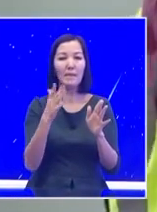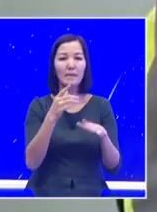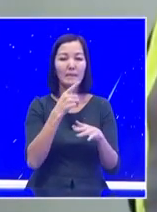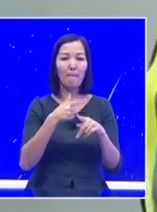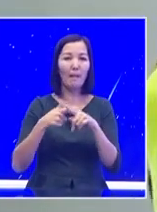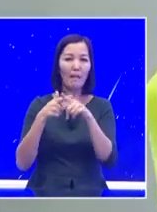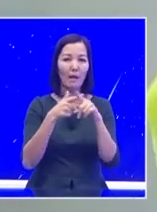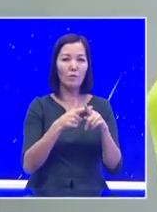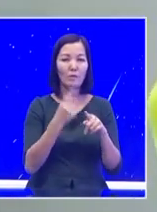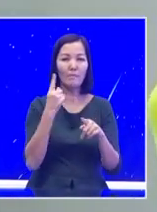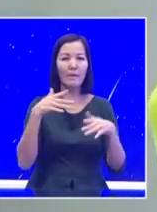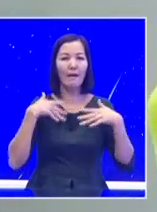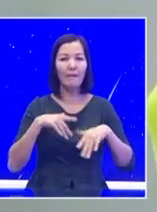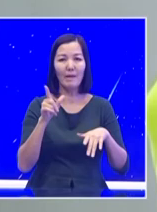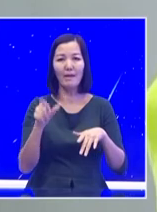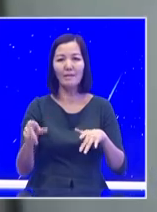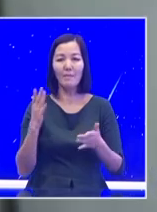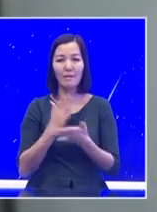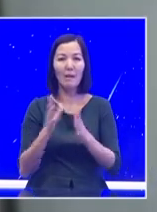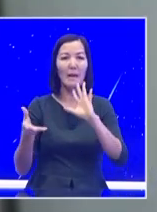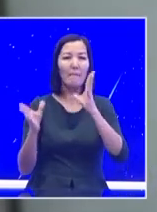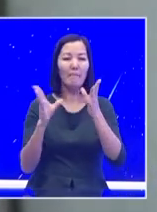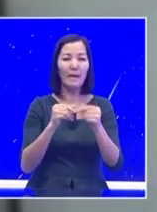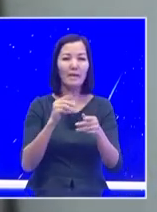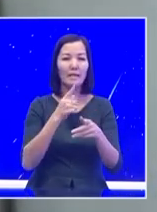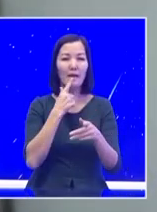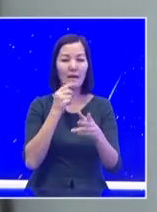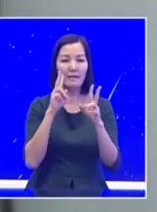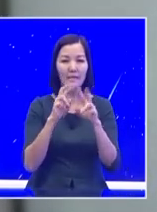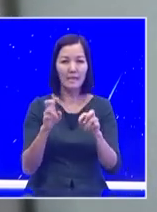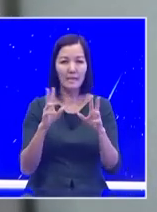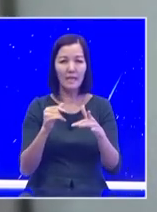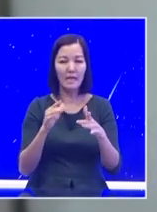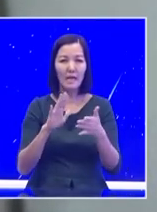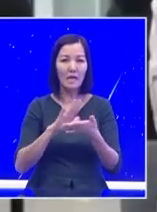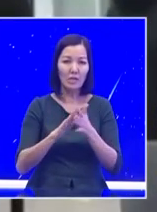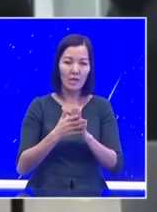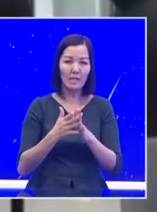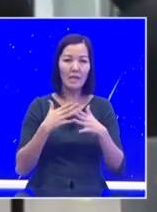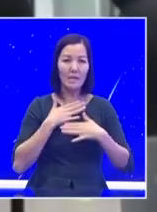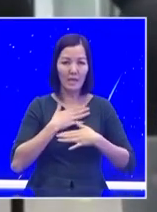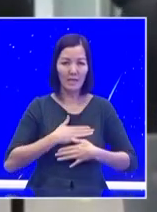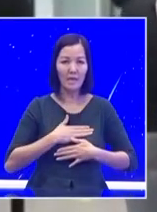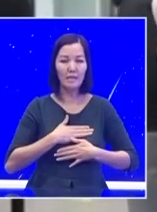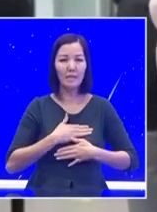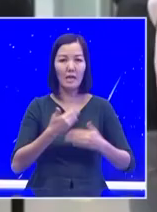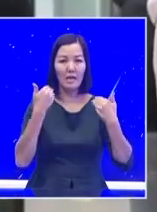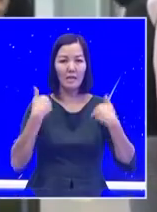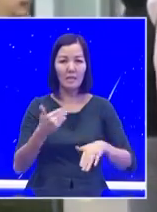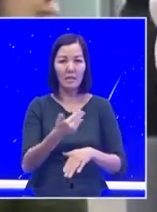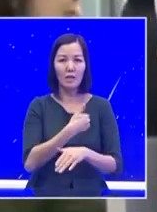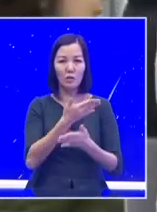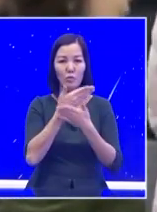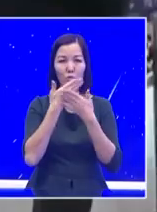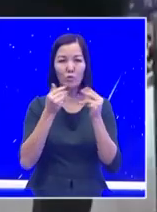Беларусь және 1 Армения азаматы бар. Барлығынан сынама алынды. Жағдайлары қанағаттанарлық. Дене қызуы қалыпты. Әзірге шағым жоқ,